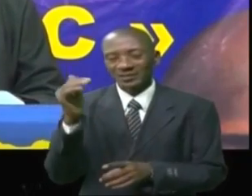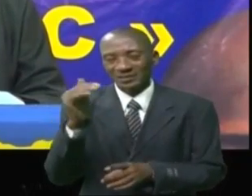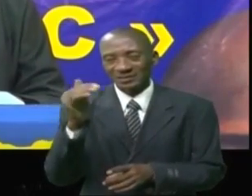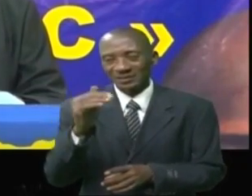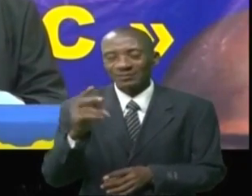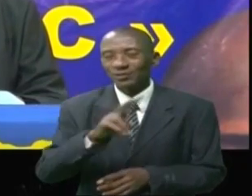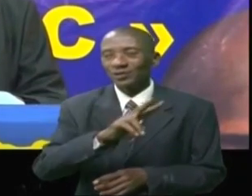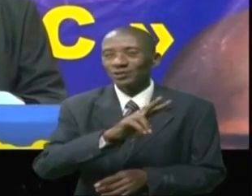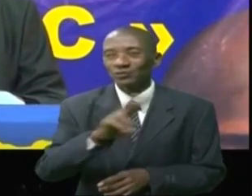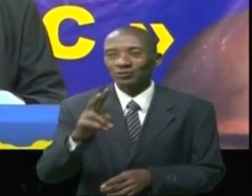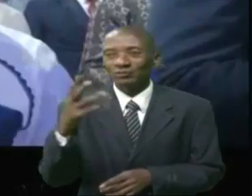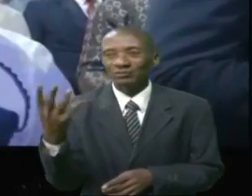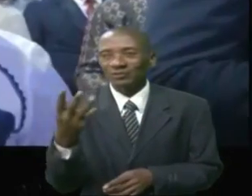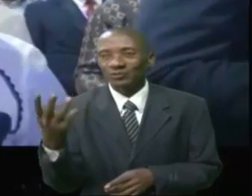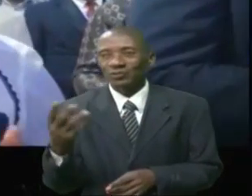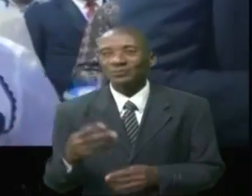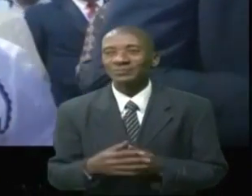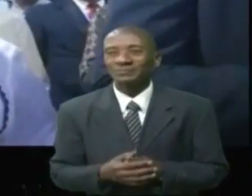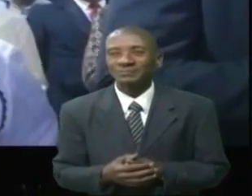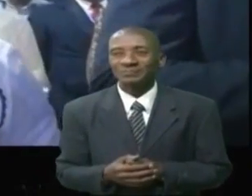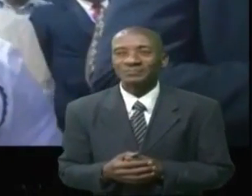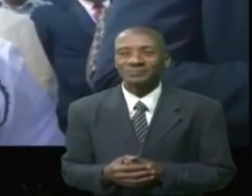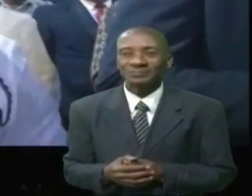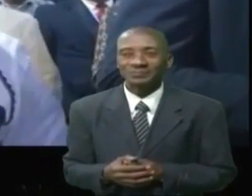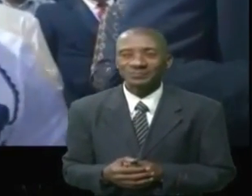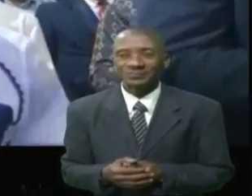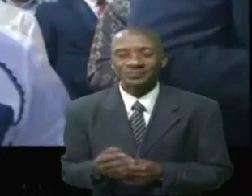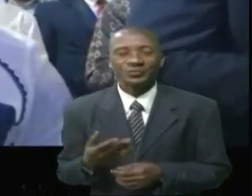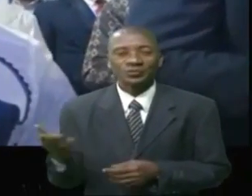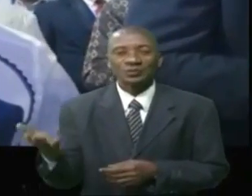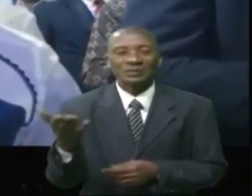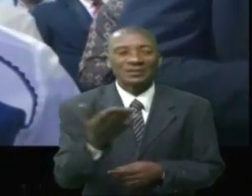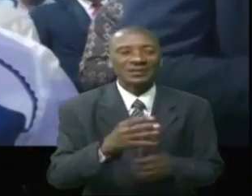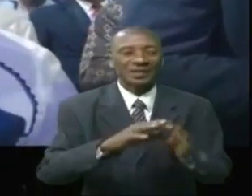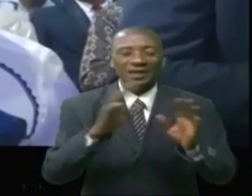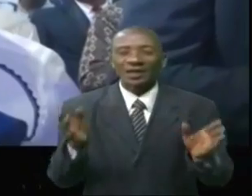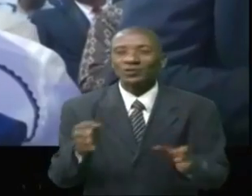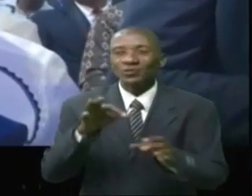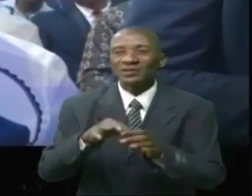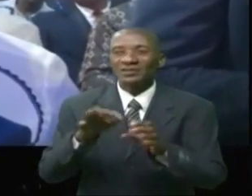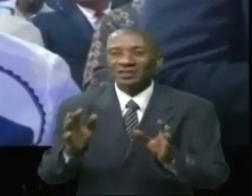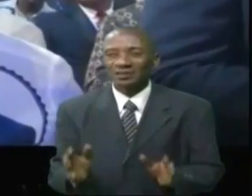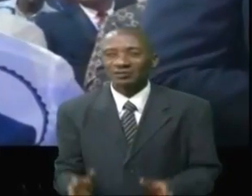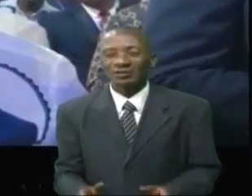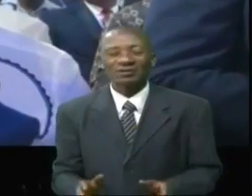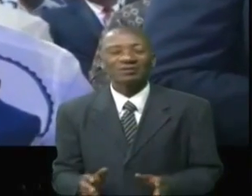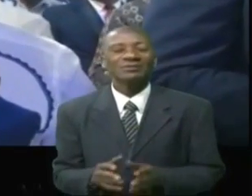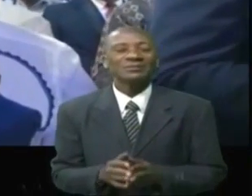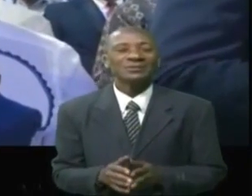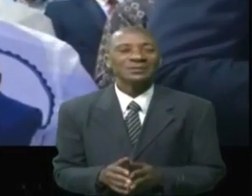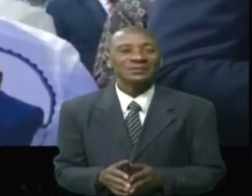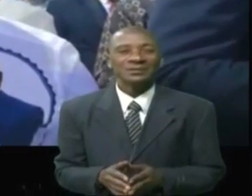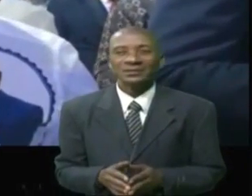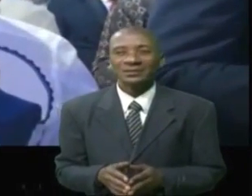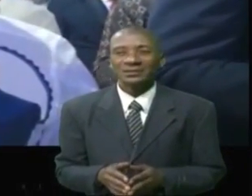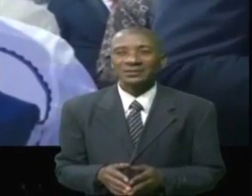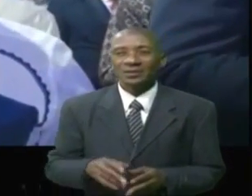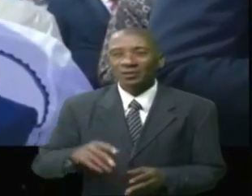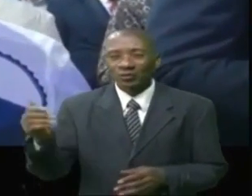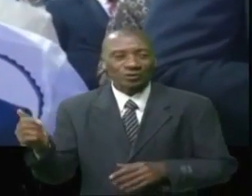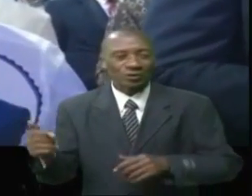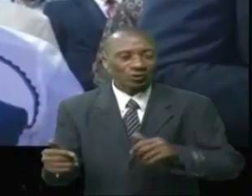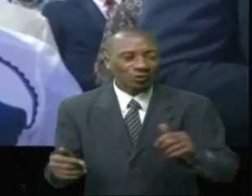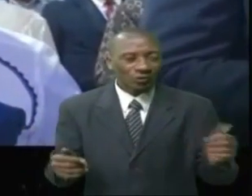de le soutenir. Moi, je demanderai à tous les électeurs du Congo central d'élire